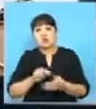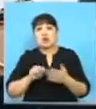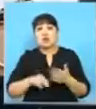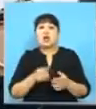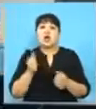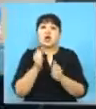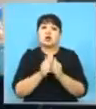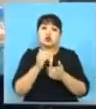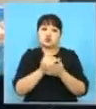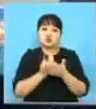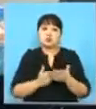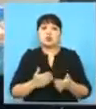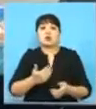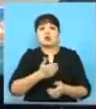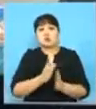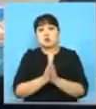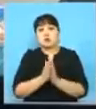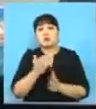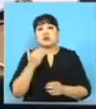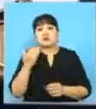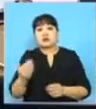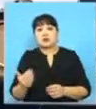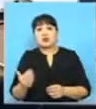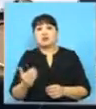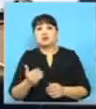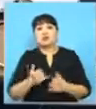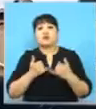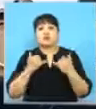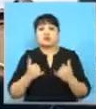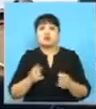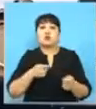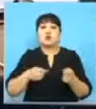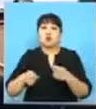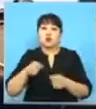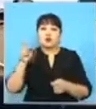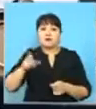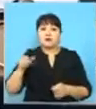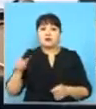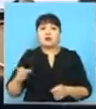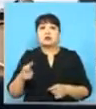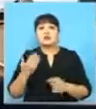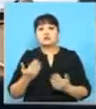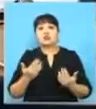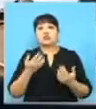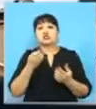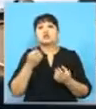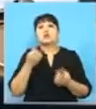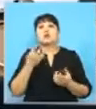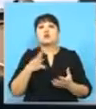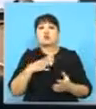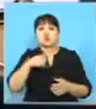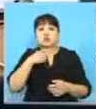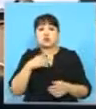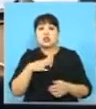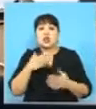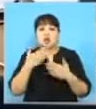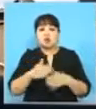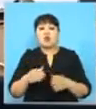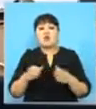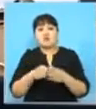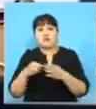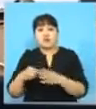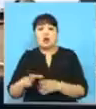каждому пункту. Я хотел бы попросить вас, уважаемые руководители, вот вы сейчас, многие из вас сказали, откроем